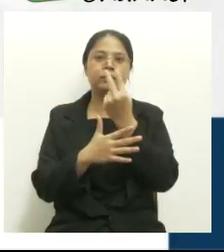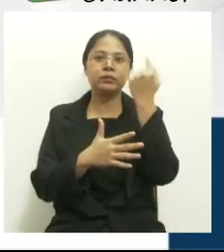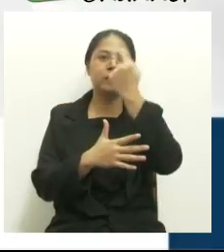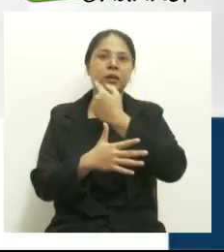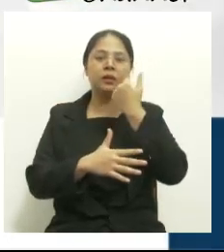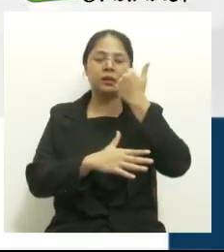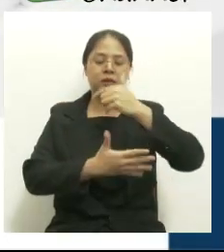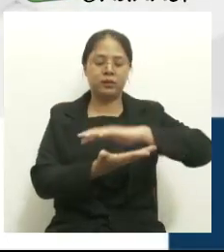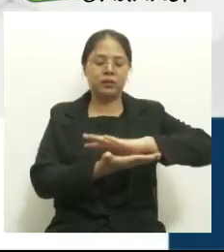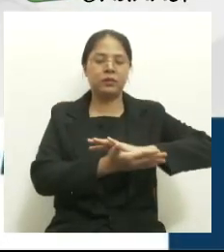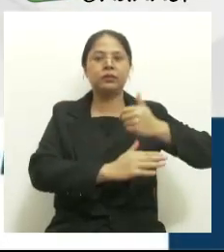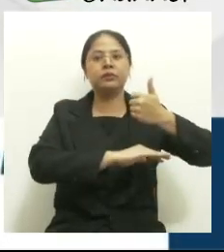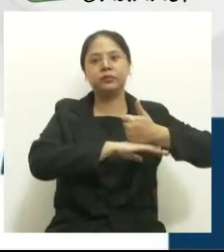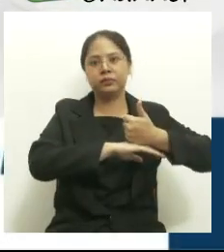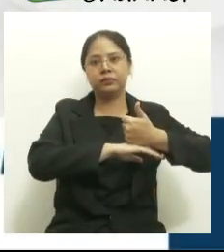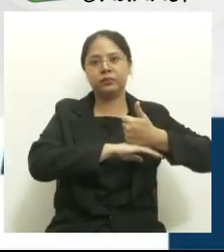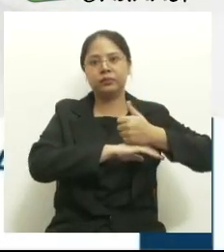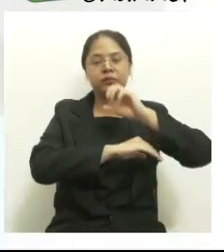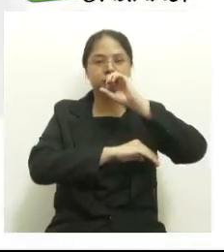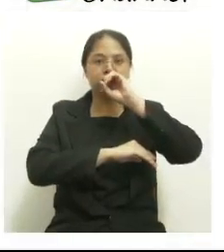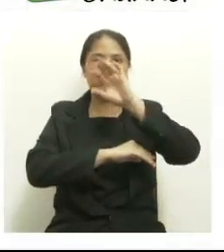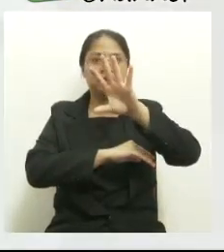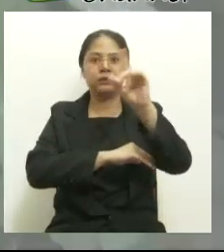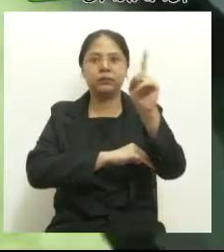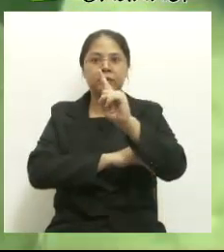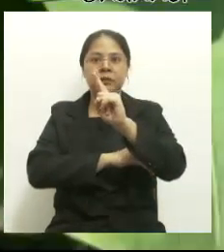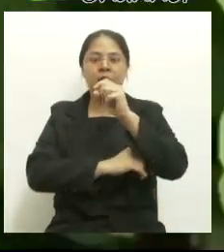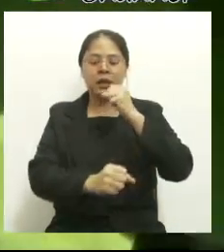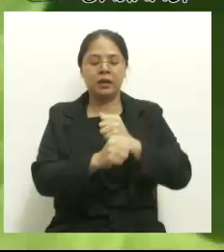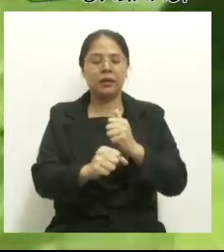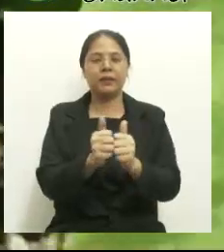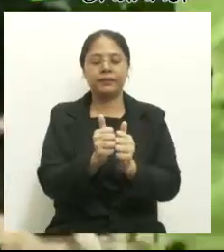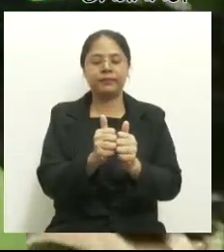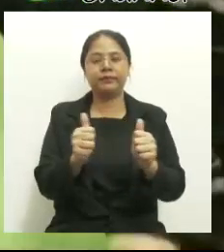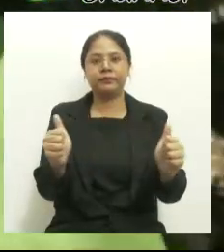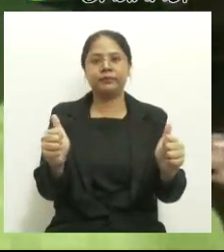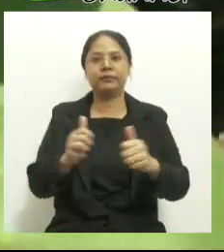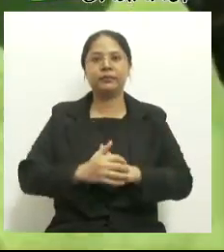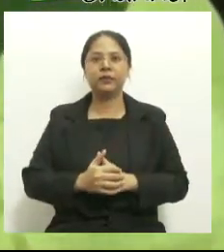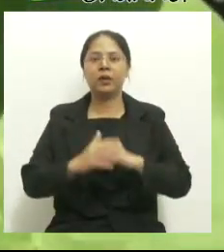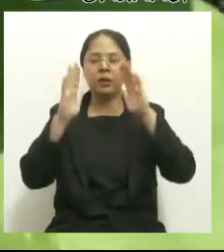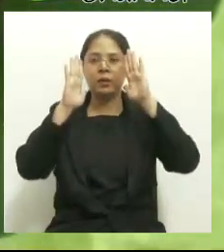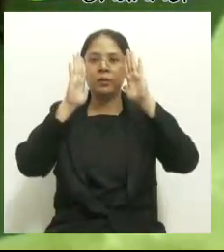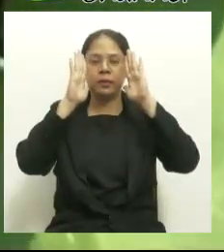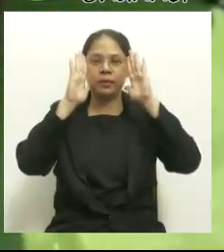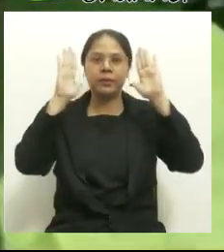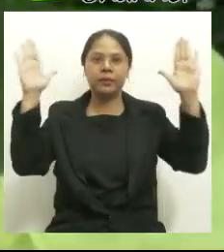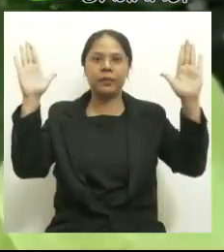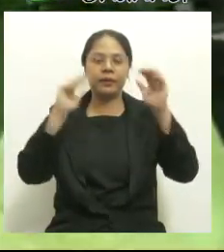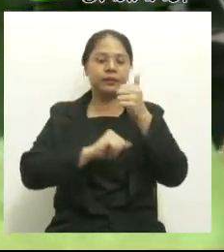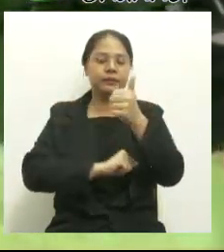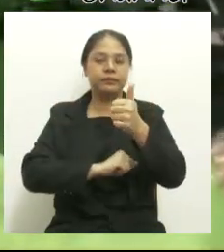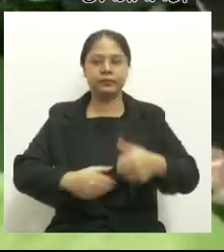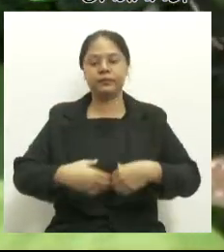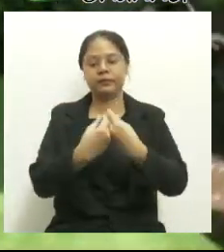อำนวยการโรงเรียนบ้านดงป่าหวายว่ากำลังมีการก่อการดีเกิดขึ้นที่โรงเรียนเพื่อเพิ่มประสบการณ์ที่ดีและทักษะ